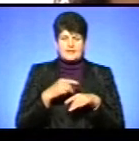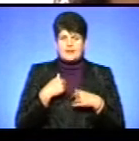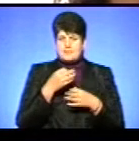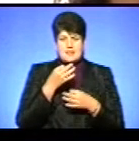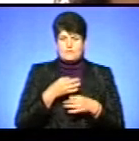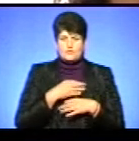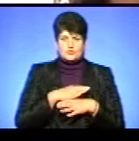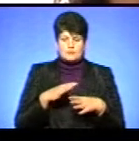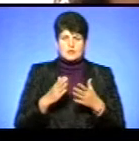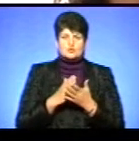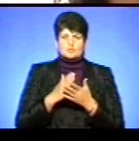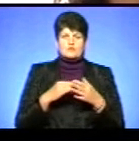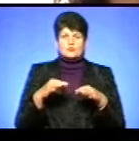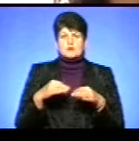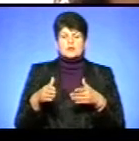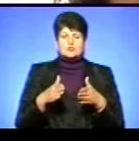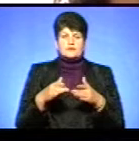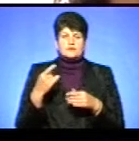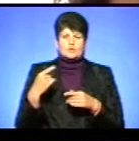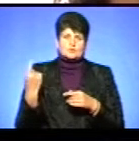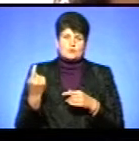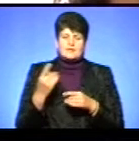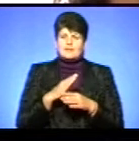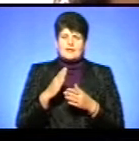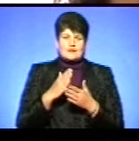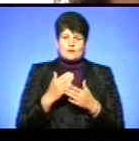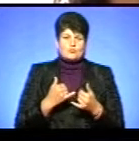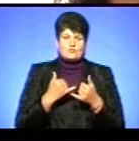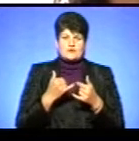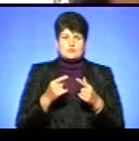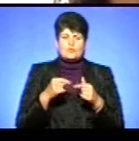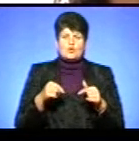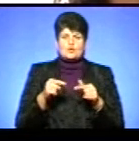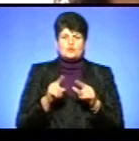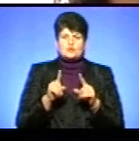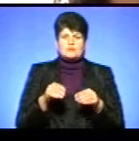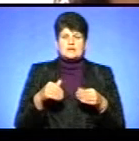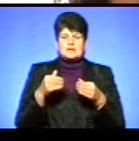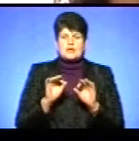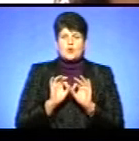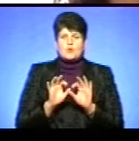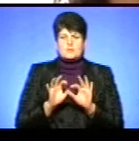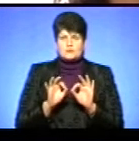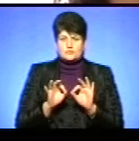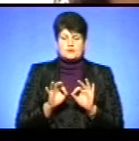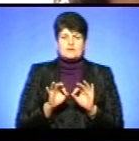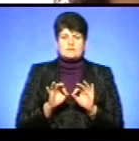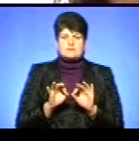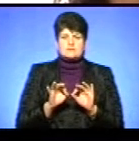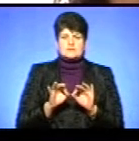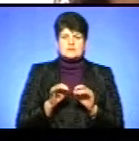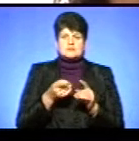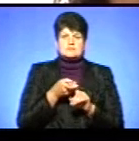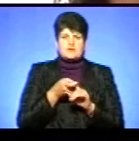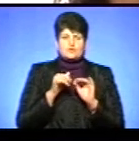повідомлялося. Служба автомобільних доріг у Тернопільській області не є уповноваженим органом щодо надання коментарів з приводу дій правоохоронних